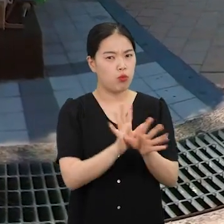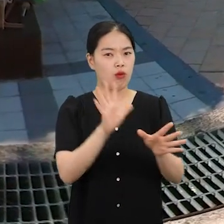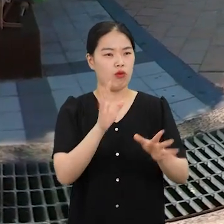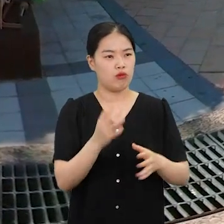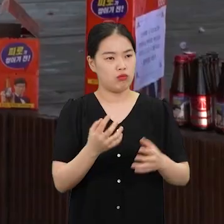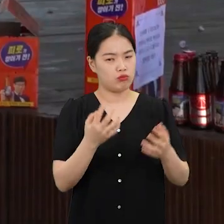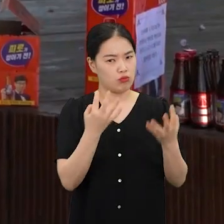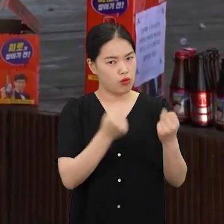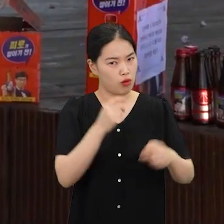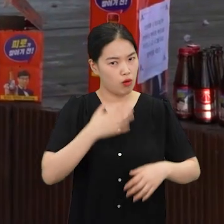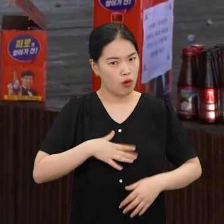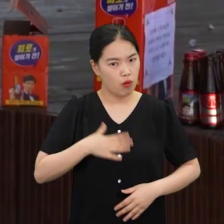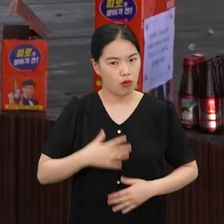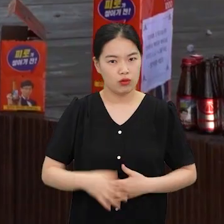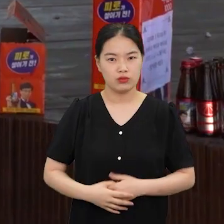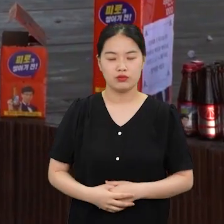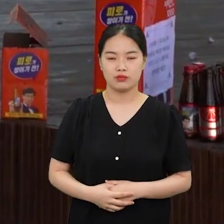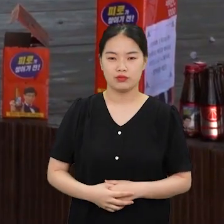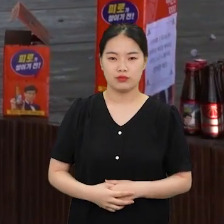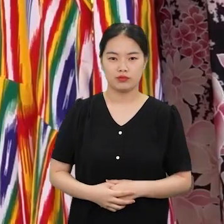대단한 것 같아요.